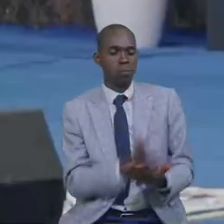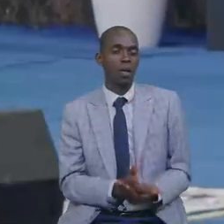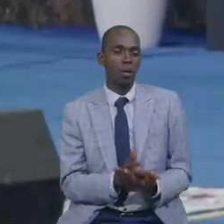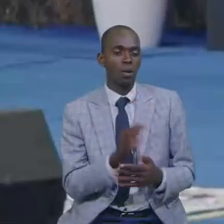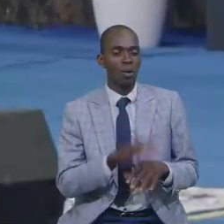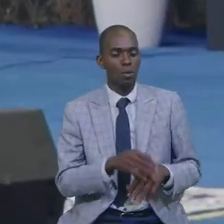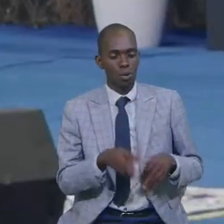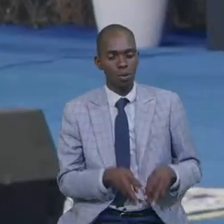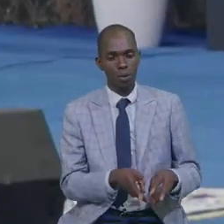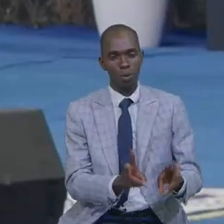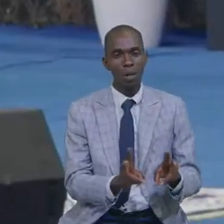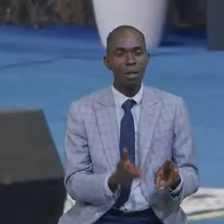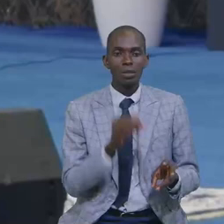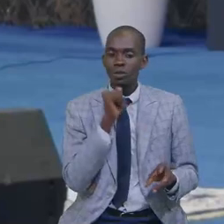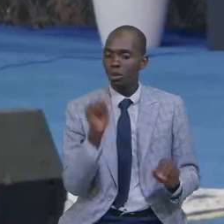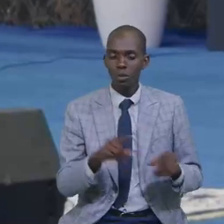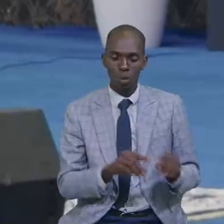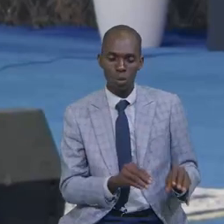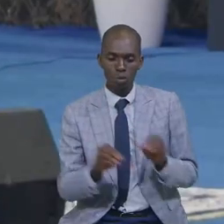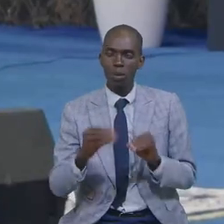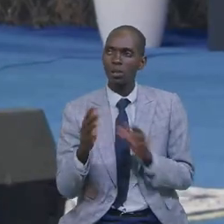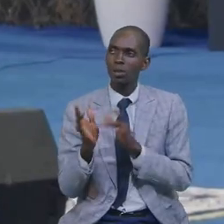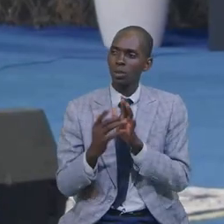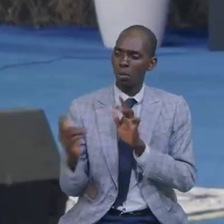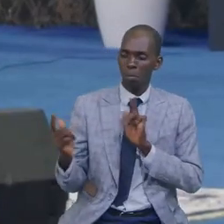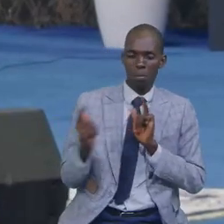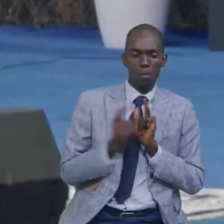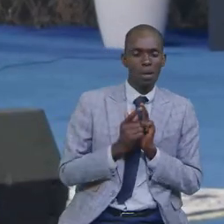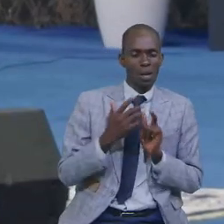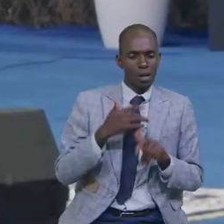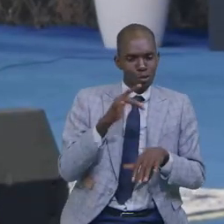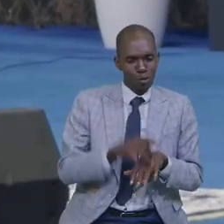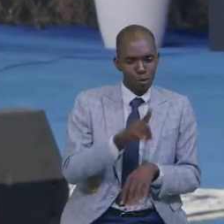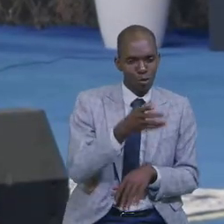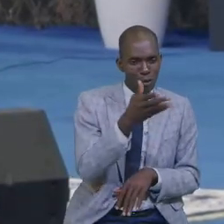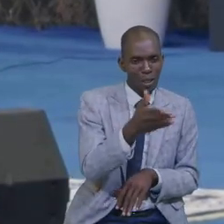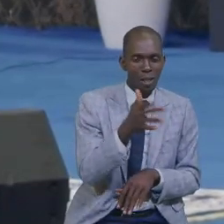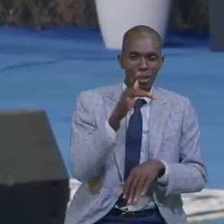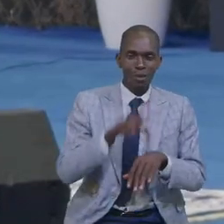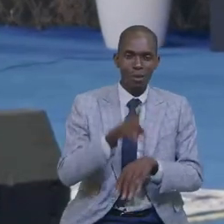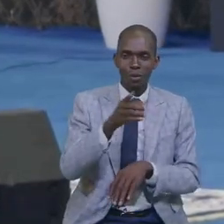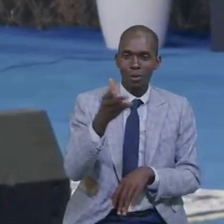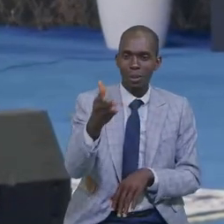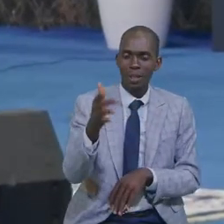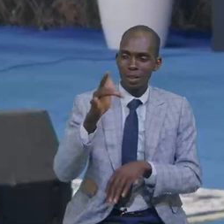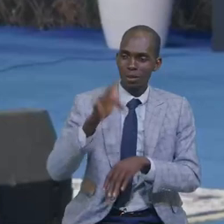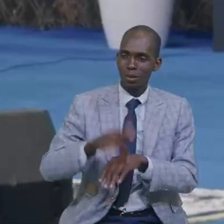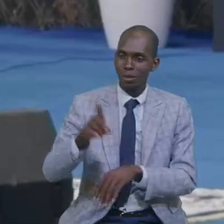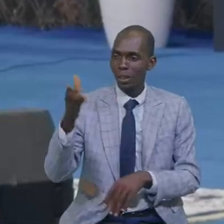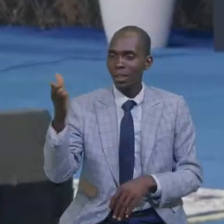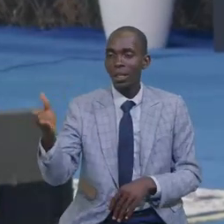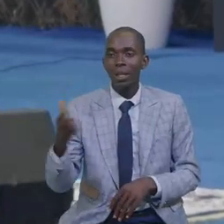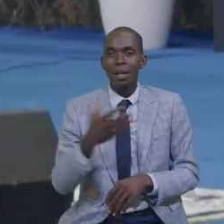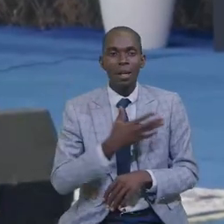tu peux garer au bord de la voix et viens à toi et te touche là-bas et te touche là-bas et